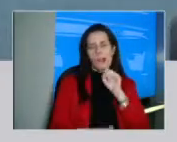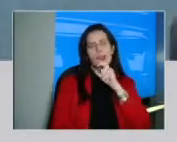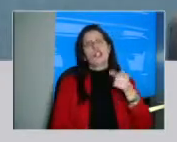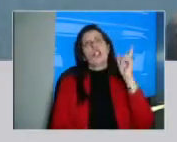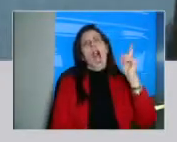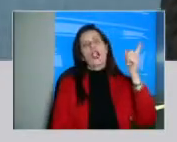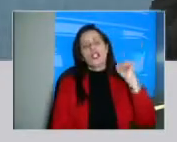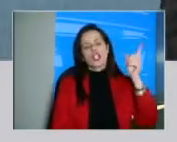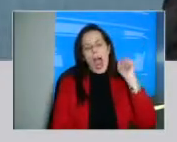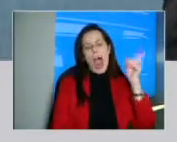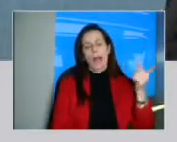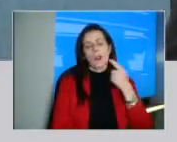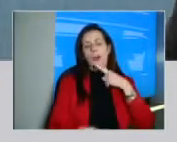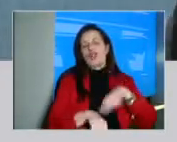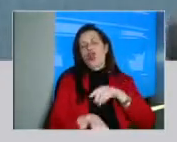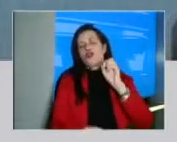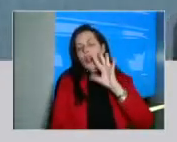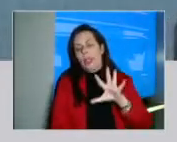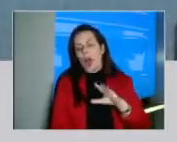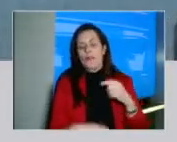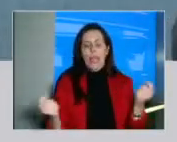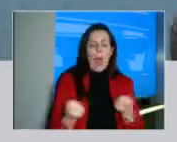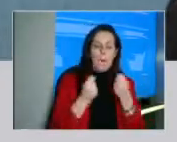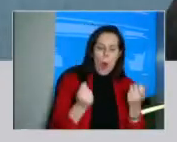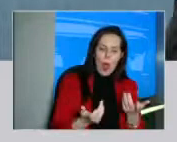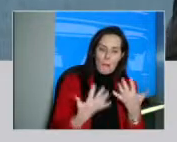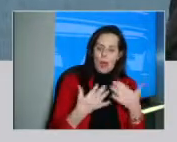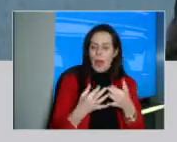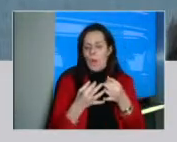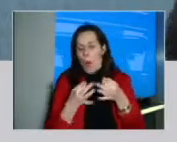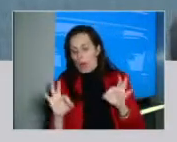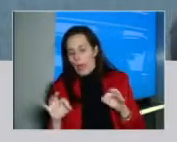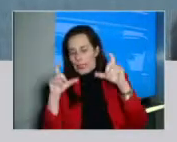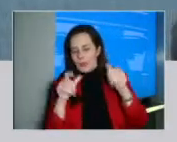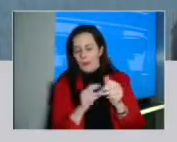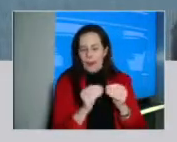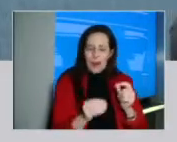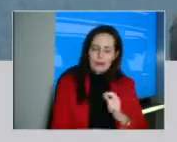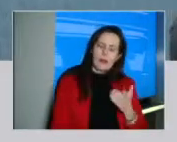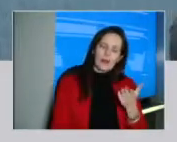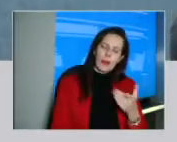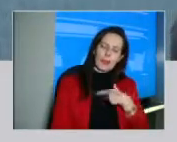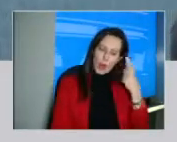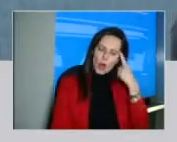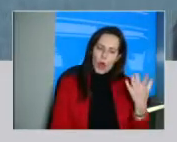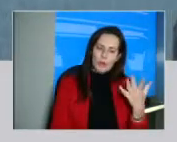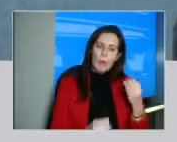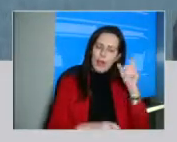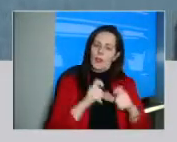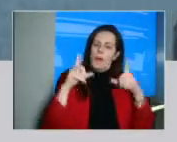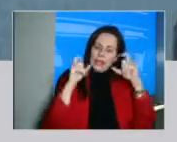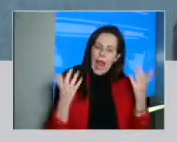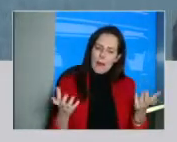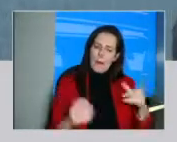אנכרוניסטי, שמדבר על שעות שידור ותעמולה, ומתי מותר להצטלם עם חיילים, כשזה ככה, כשאנחנו יודעים שהרבה מאוד אנשים